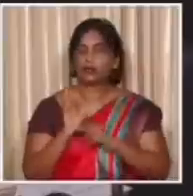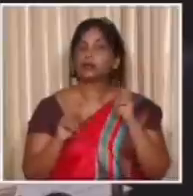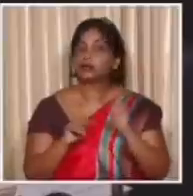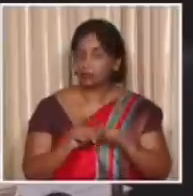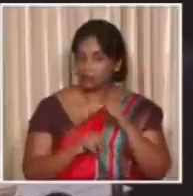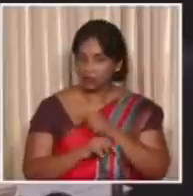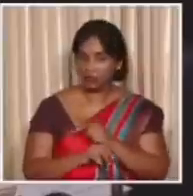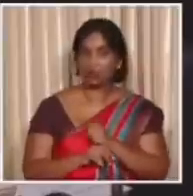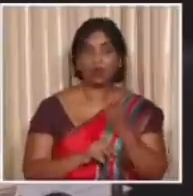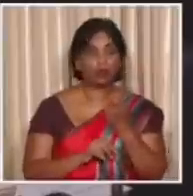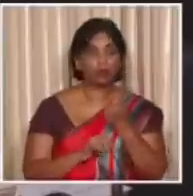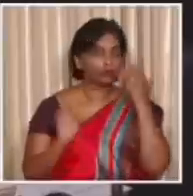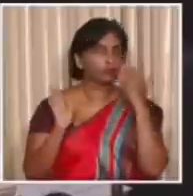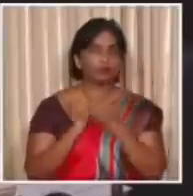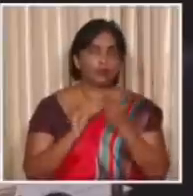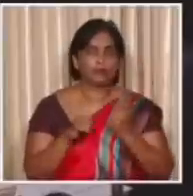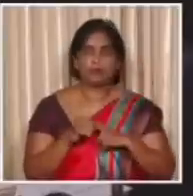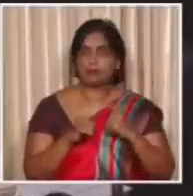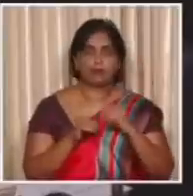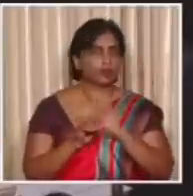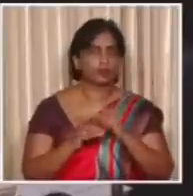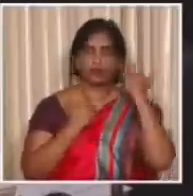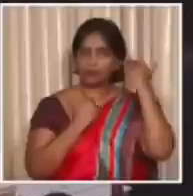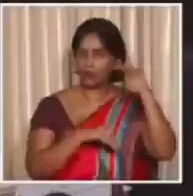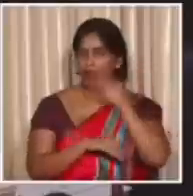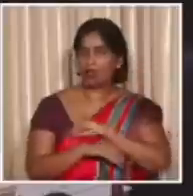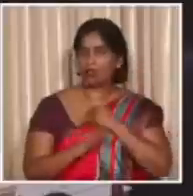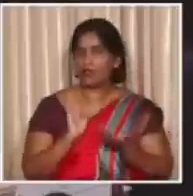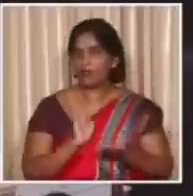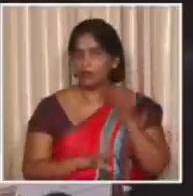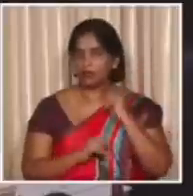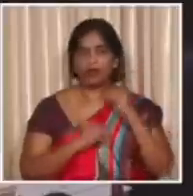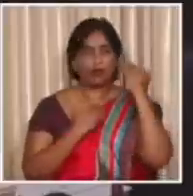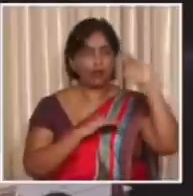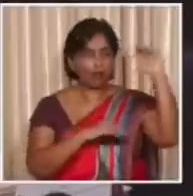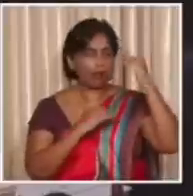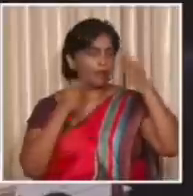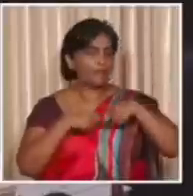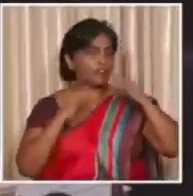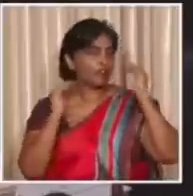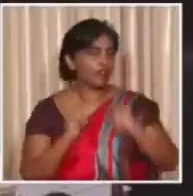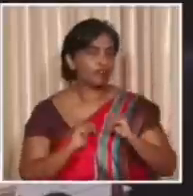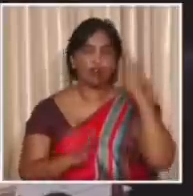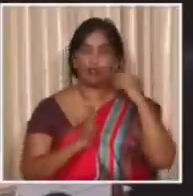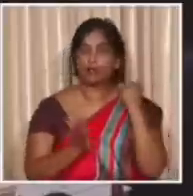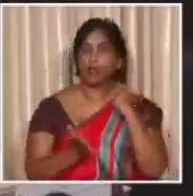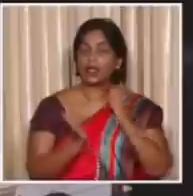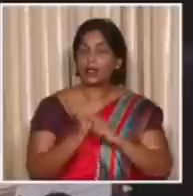අරමුදලට ආර්ථික දේහයේ ප්‍රශ්නයක් නෙවෙයි අපන නාදම වැඩි කරගන්නේ කොහොමද ආනන විදම් සීමා කරගන්නේ කොහොමද ලෝකේ ණය